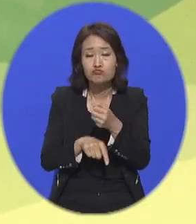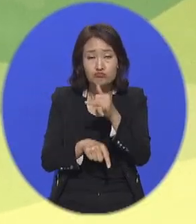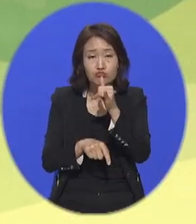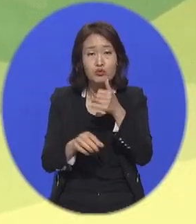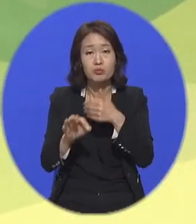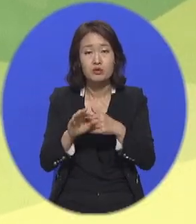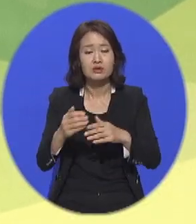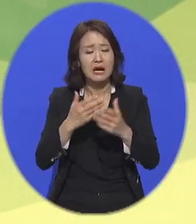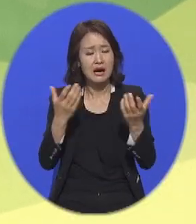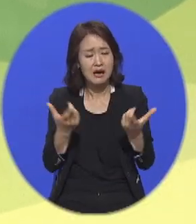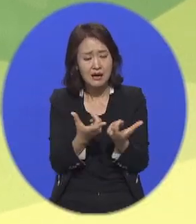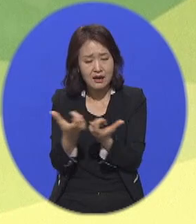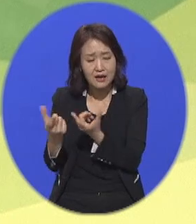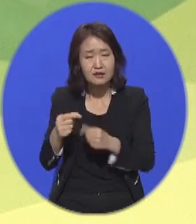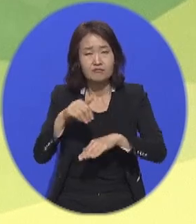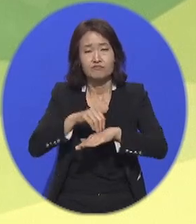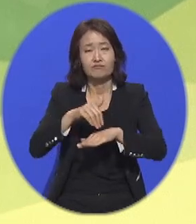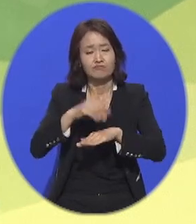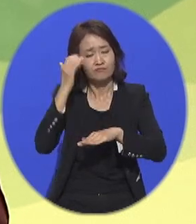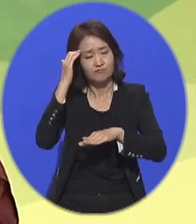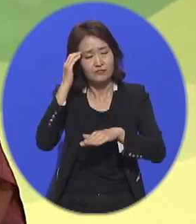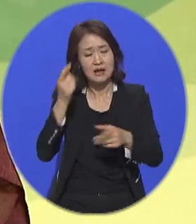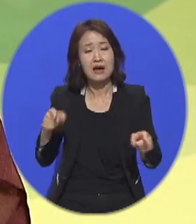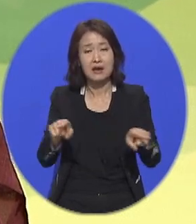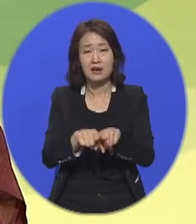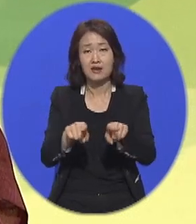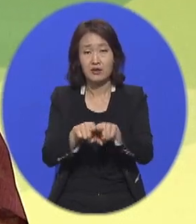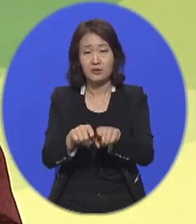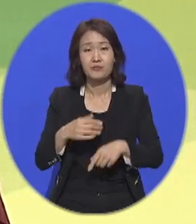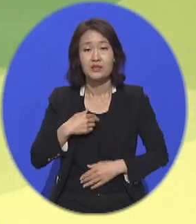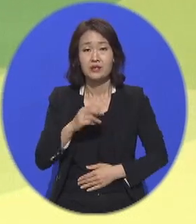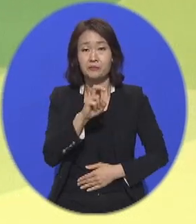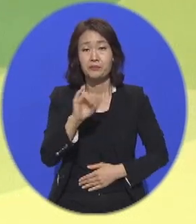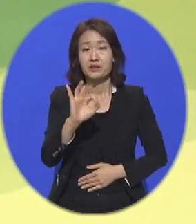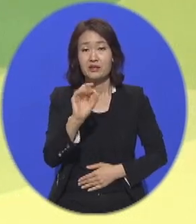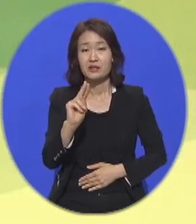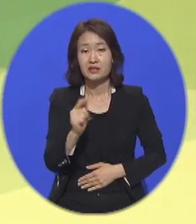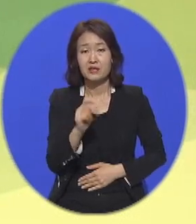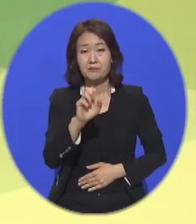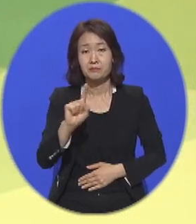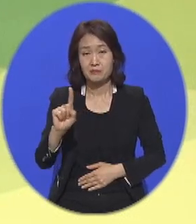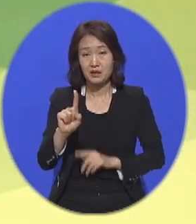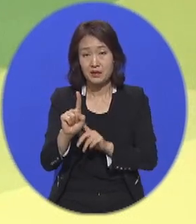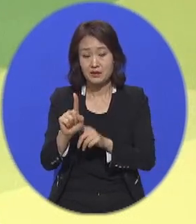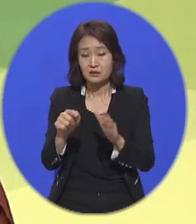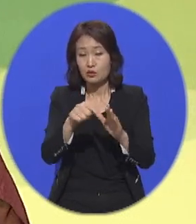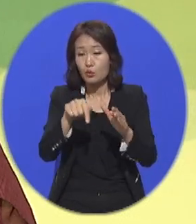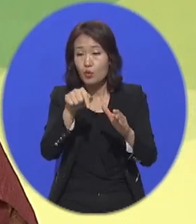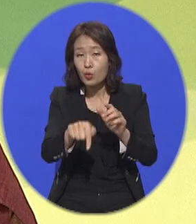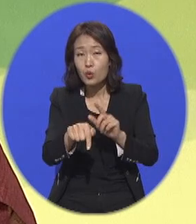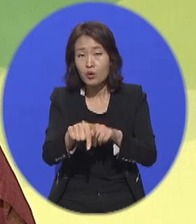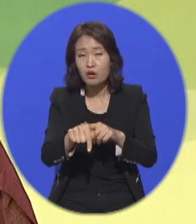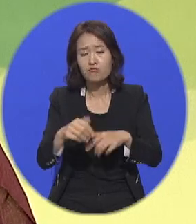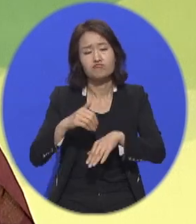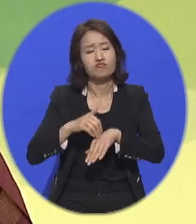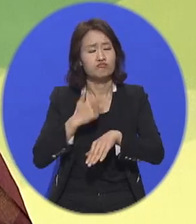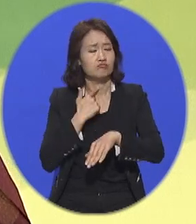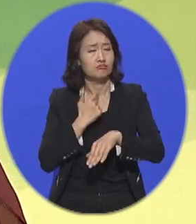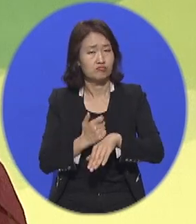수행을 하십니다. 고행 난행을 하시고 저는 이제 미얀마 밀림 속에서 나름대로 이제 수행을 하고 전